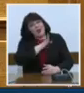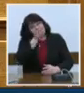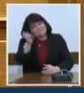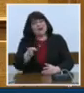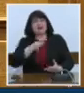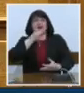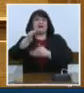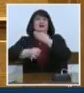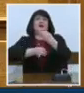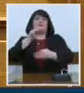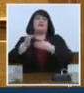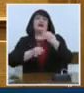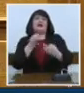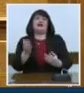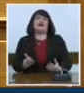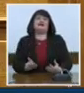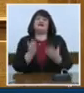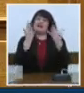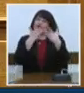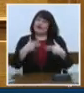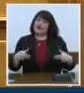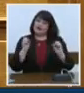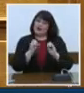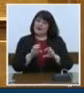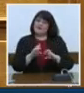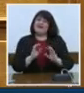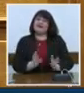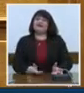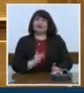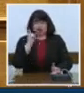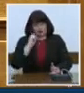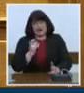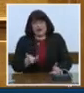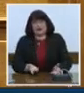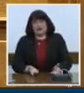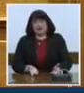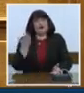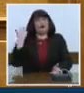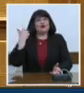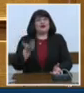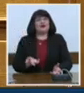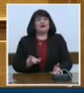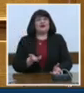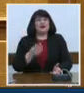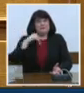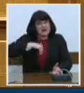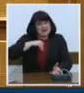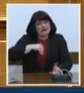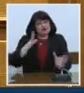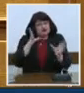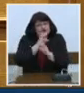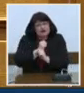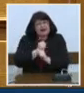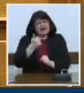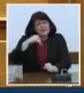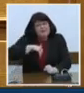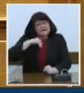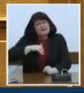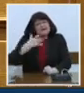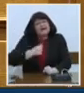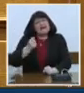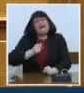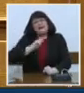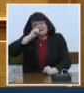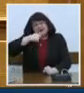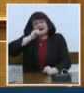για τη βιωματική εκπαίδευση του θεάτρου, ή μήπως αυτές τις σκοτεινές πλευρές που συνάδελφοί του